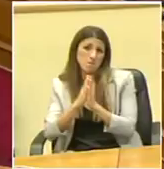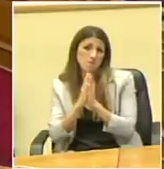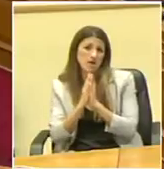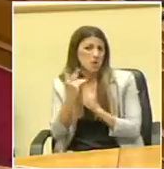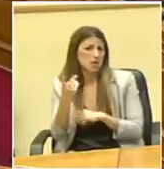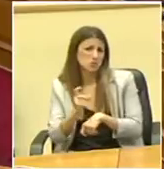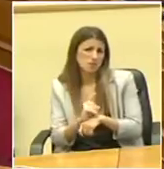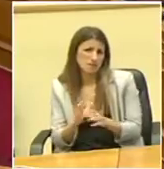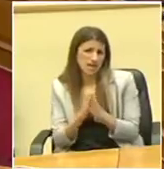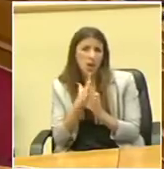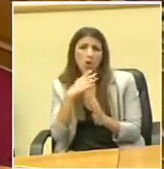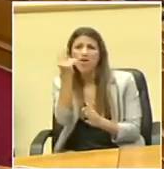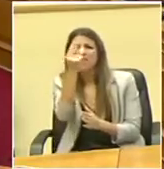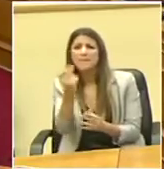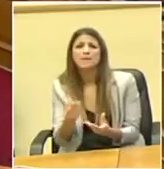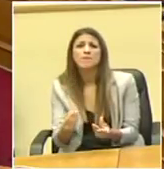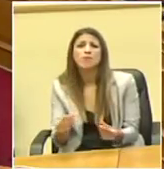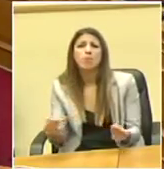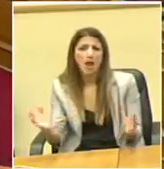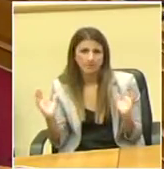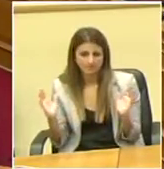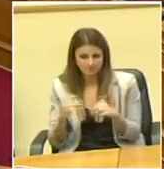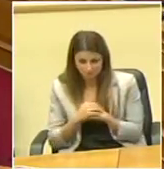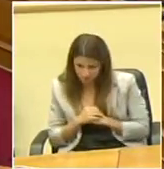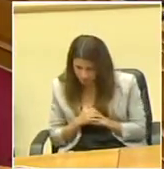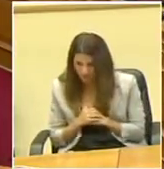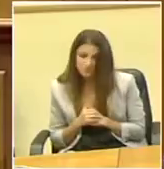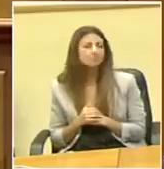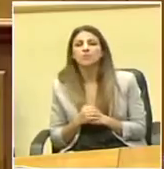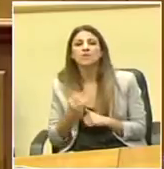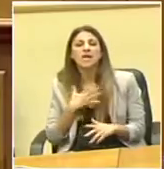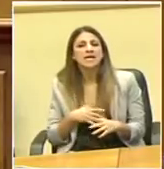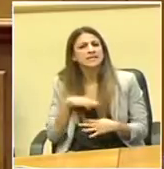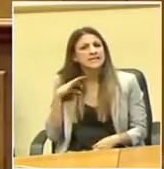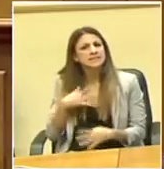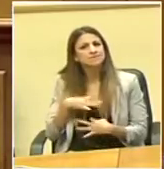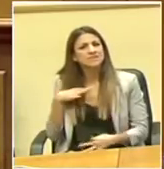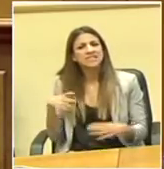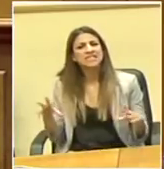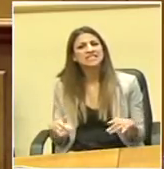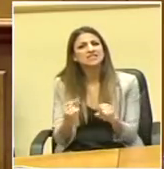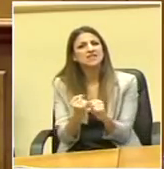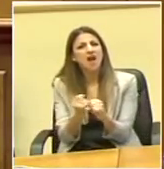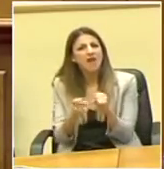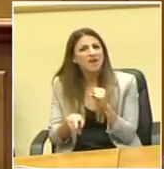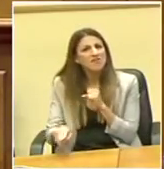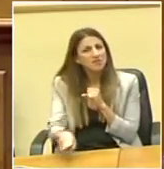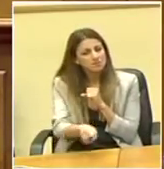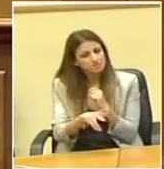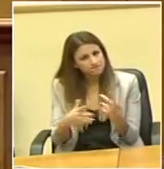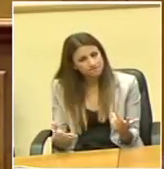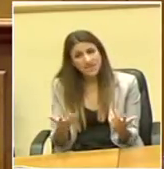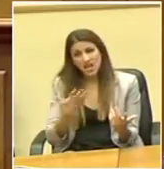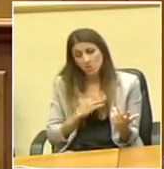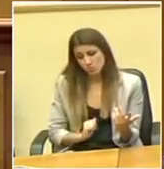κύριε Πρόεδρε. Κυρίες και κύριοι συνάδελφοι, θέλω να αρχίσω την